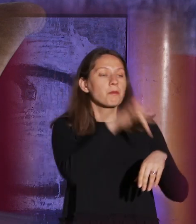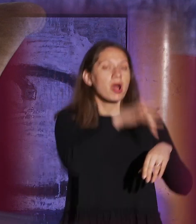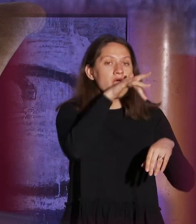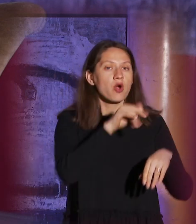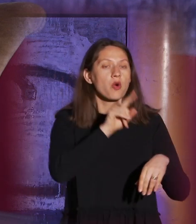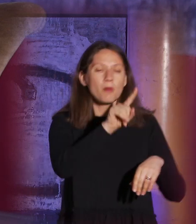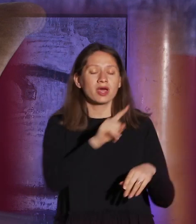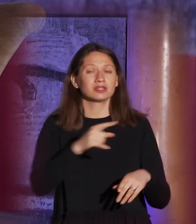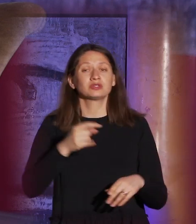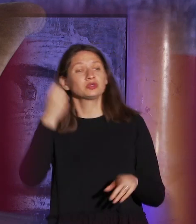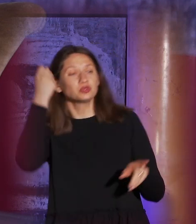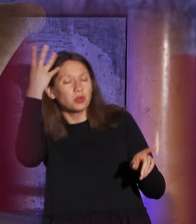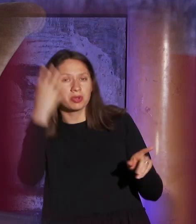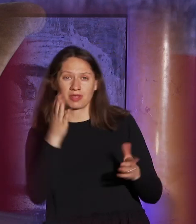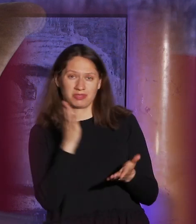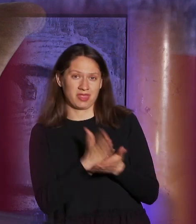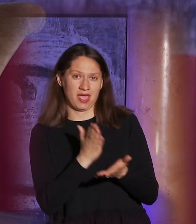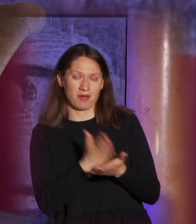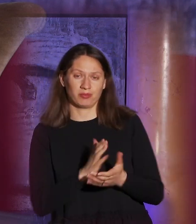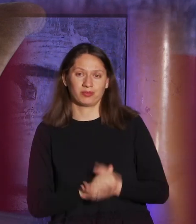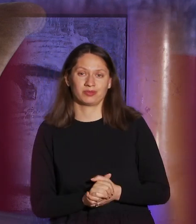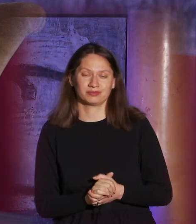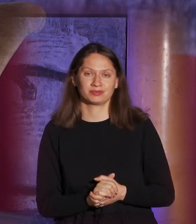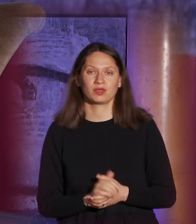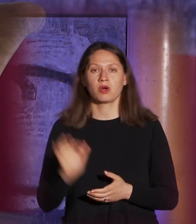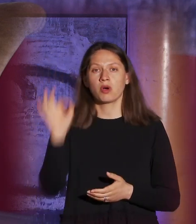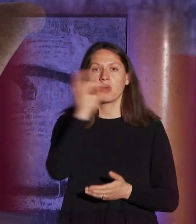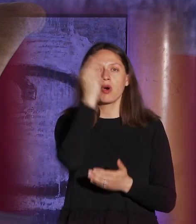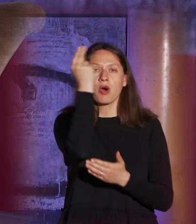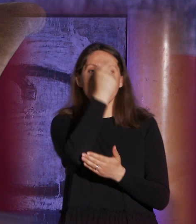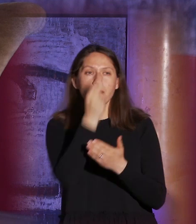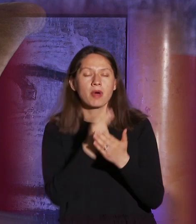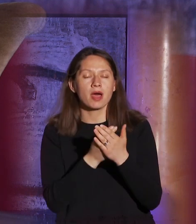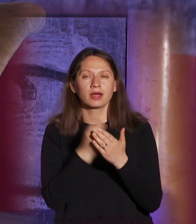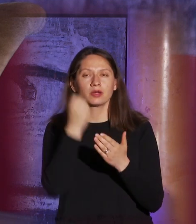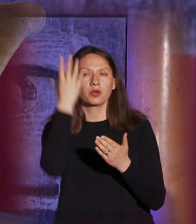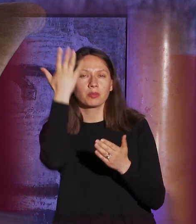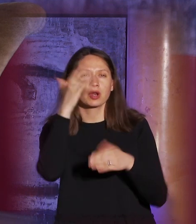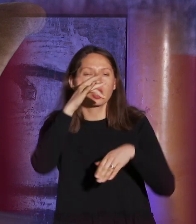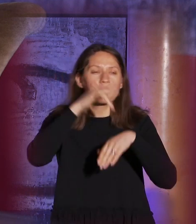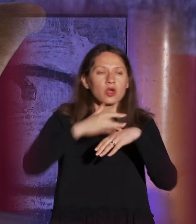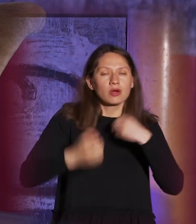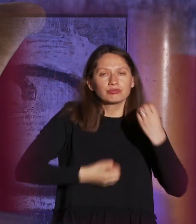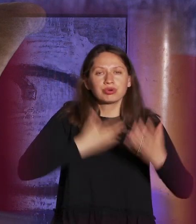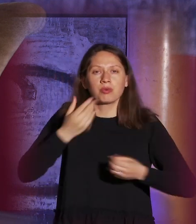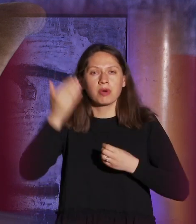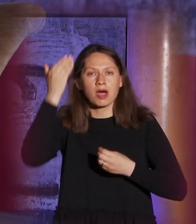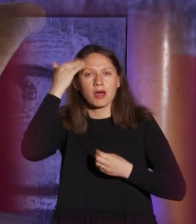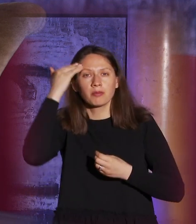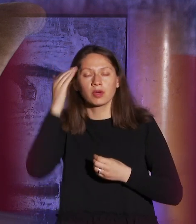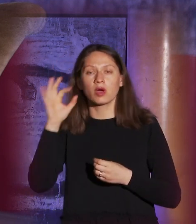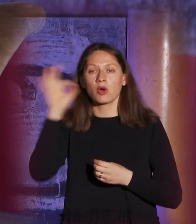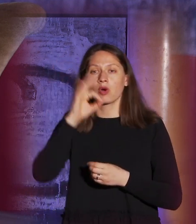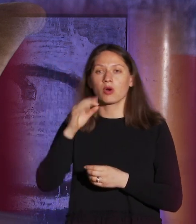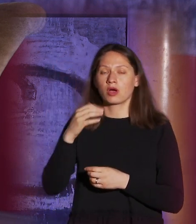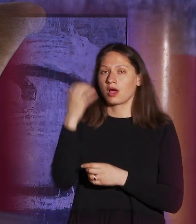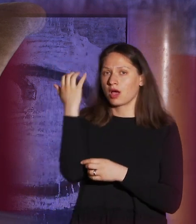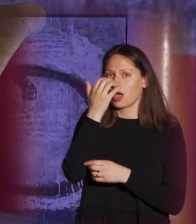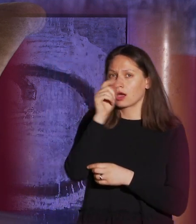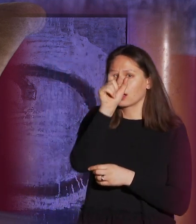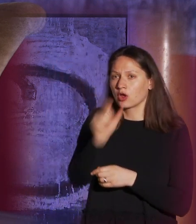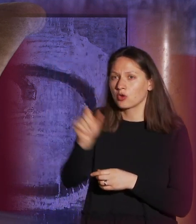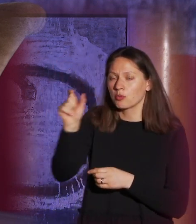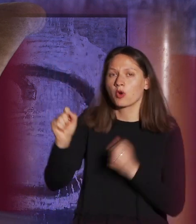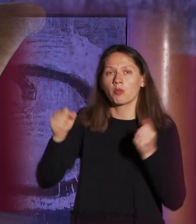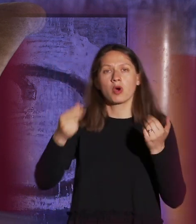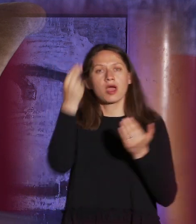suprasti. Apie meno išjautimą mintimis, apie tai, kaip žmonės gyvenantys su regos negale gali įsilieti į